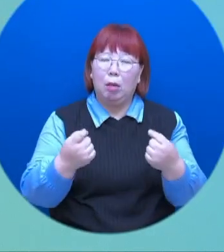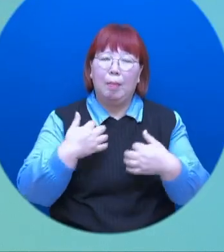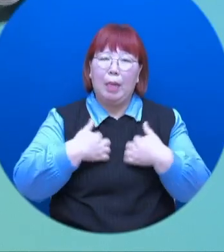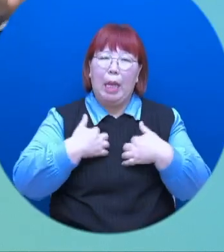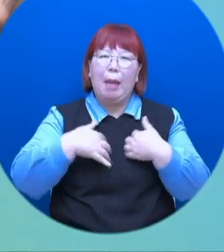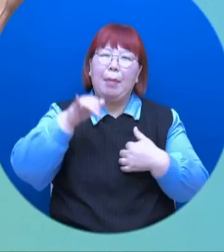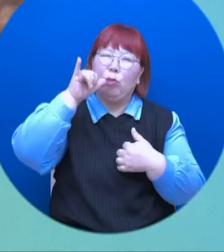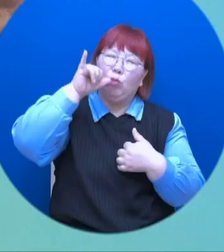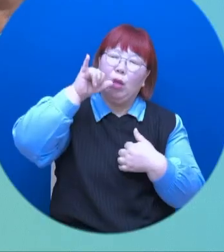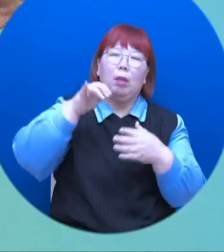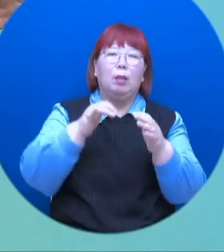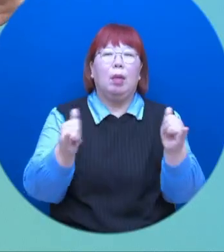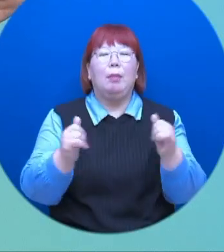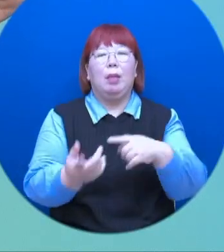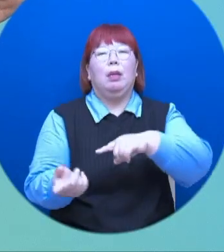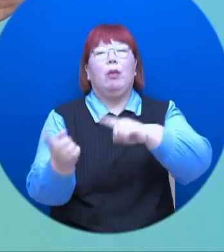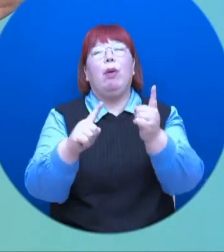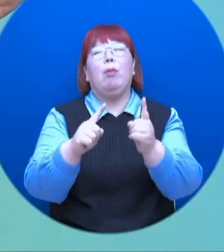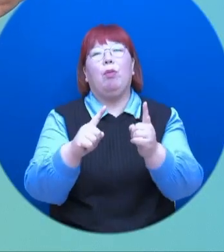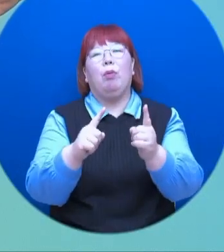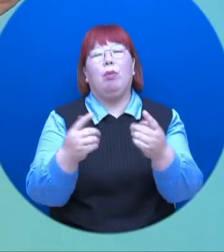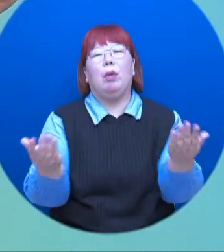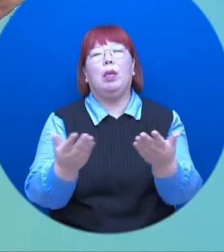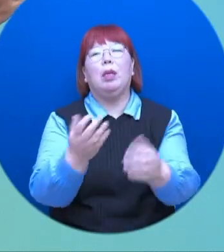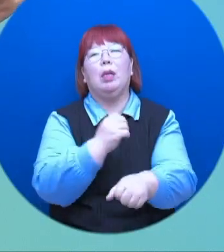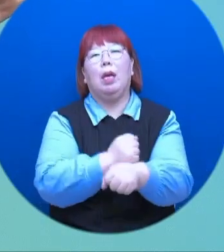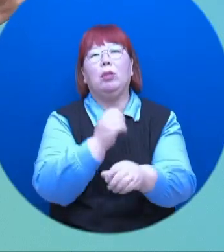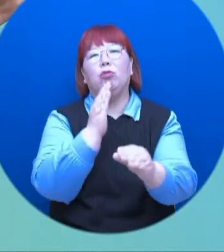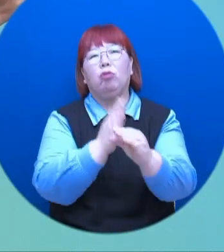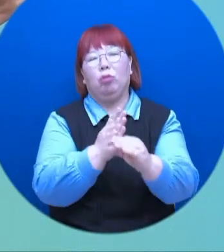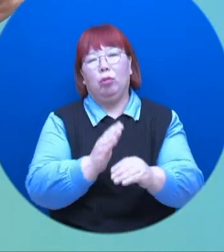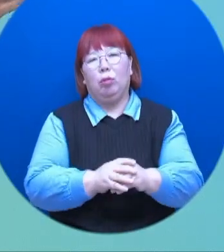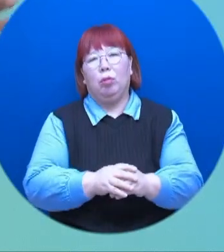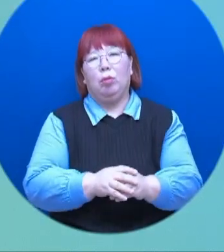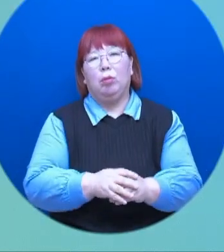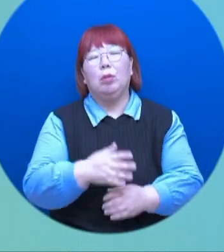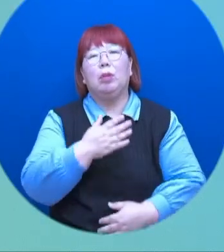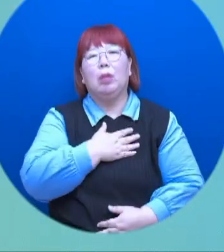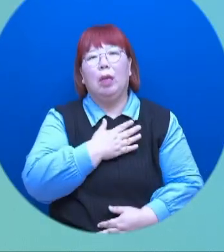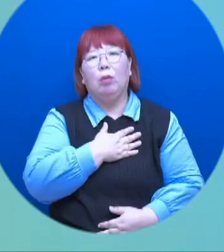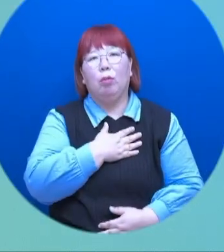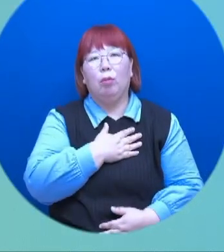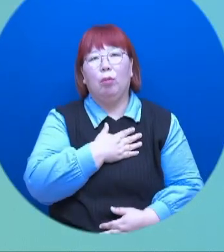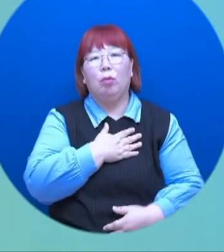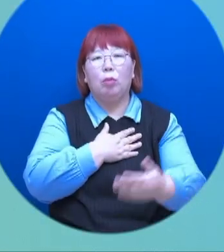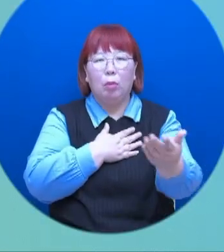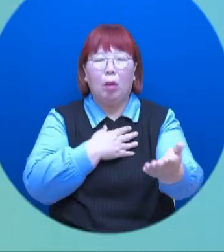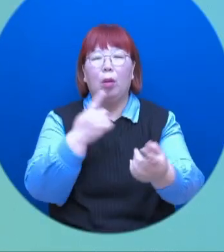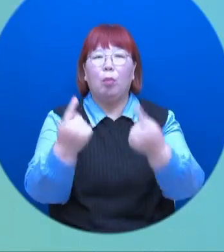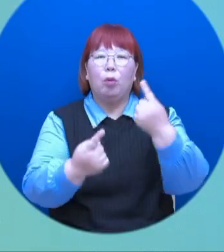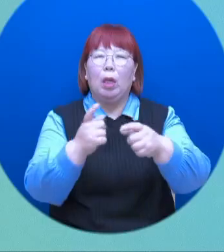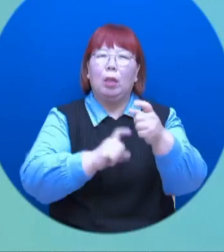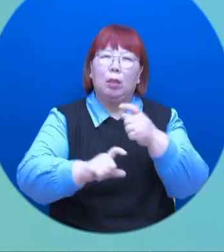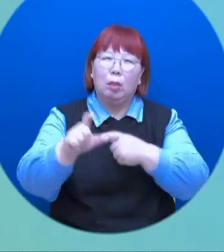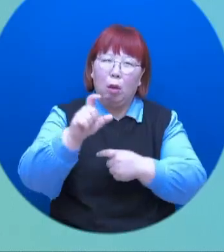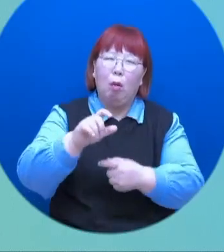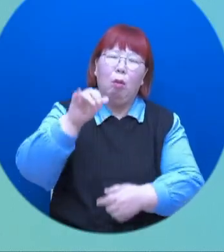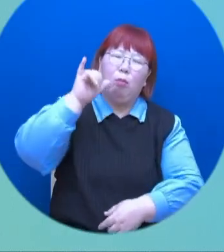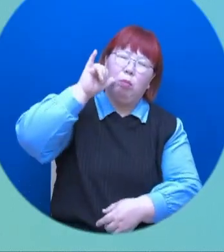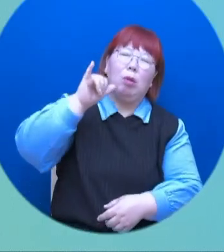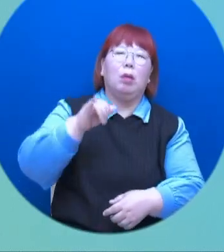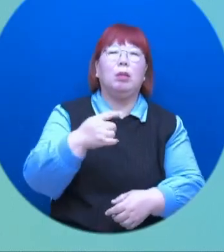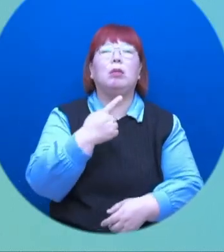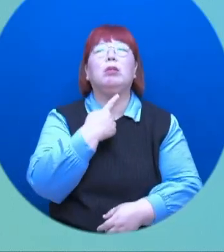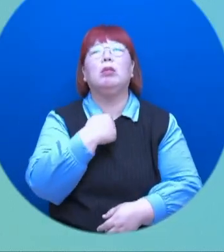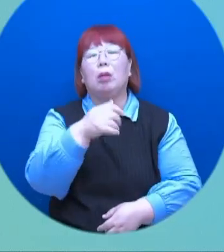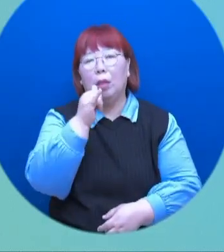청소년들에게 회복사역을 해요. 나도 내일보다 더 미쳤었다. 하지만